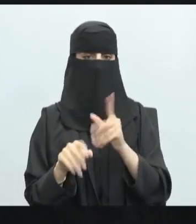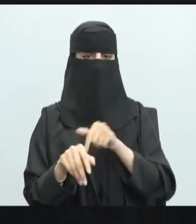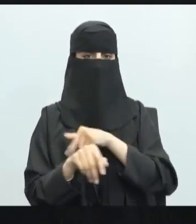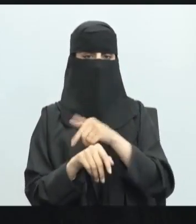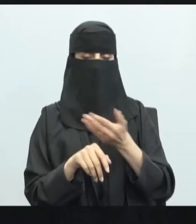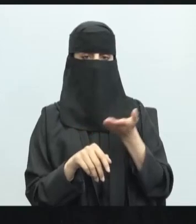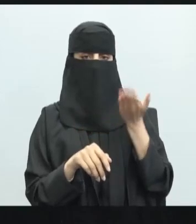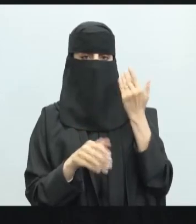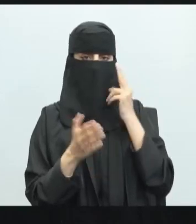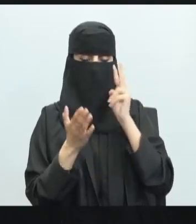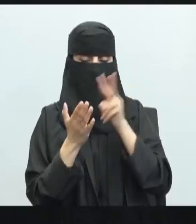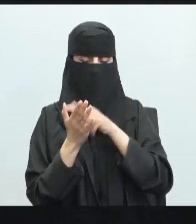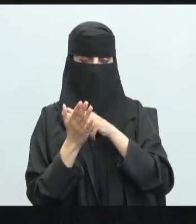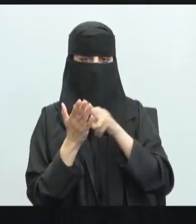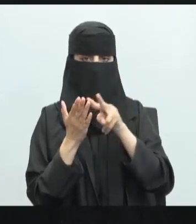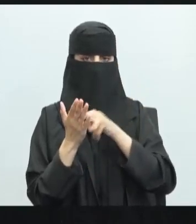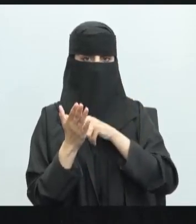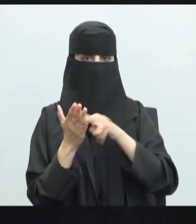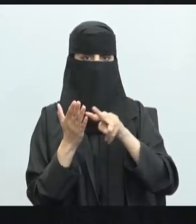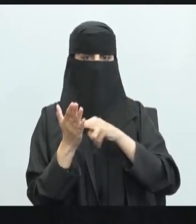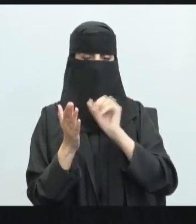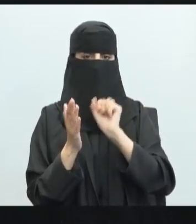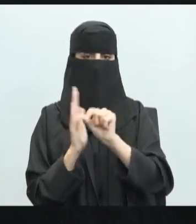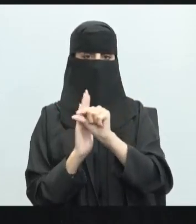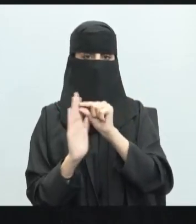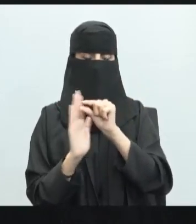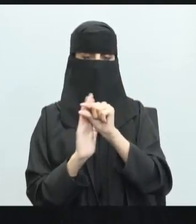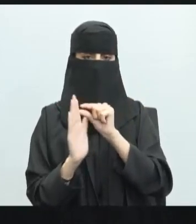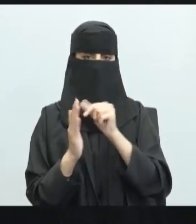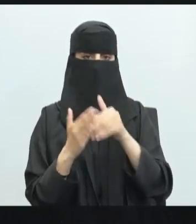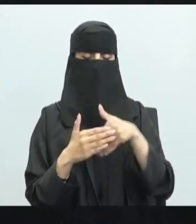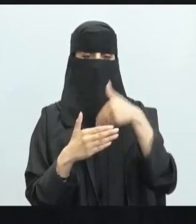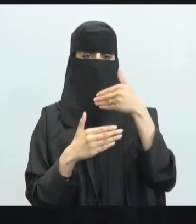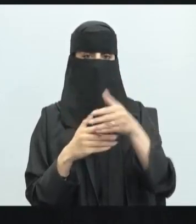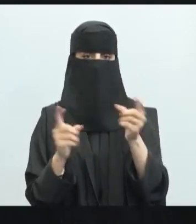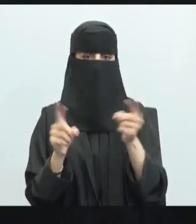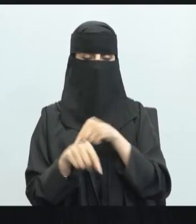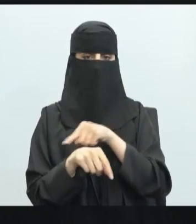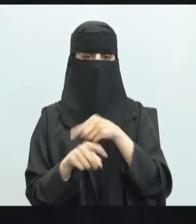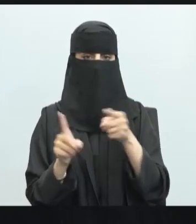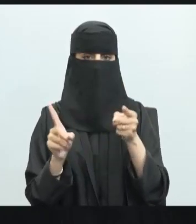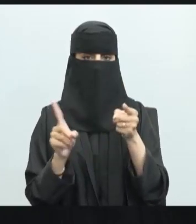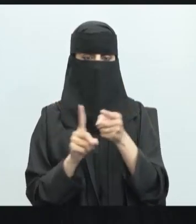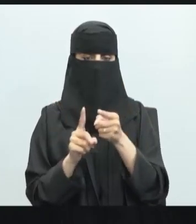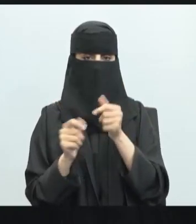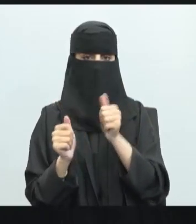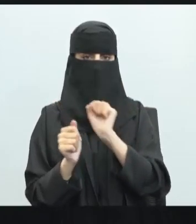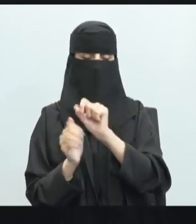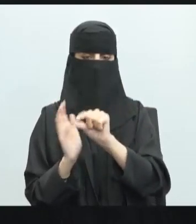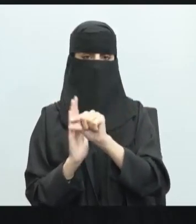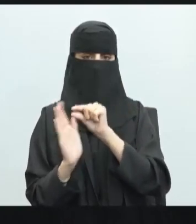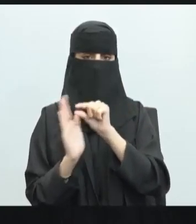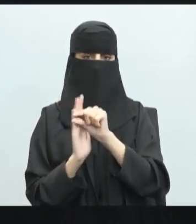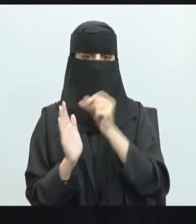من قبل قراءة مسبقة لهذا الموضوع وبعد ذلك تلخيص لهذا الموضوع للأفكار